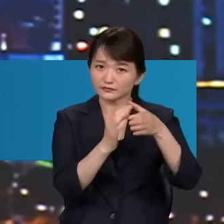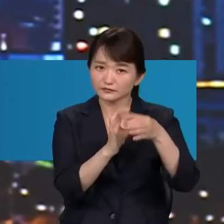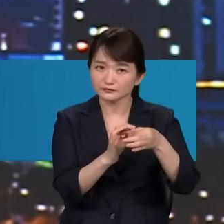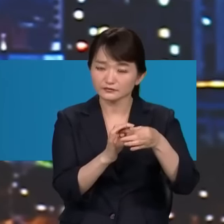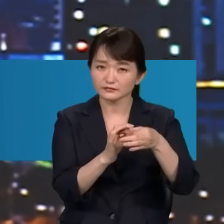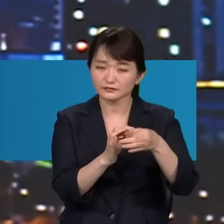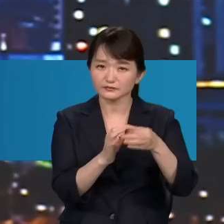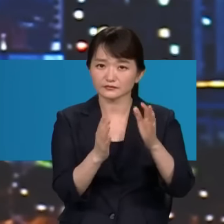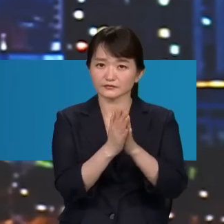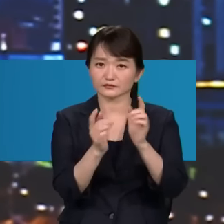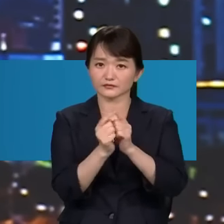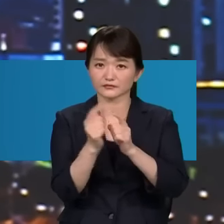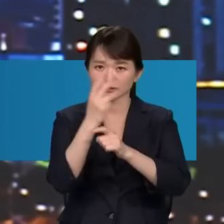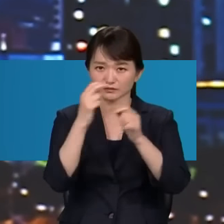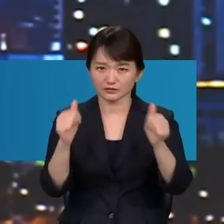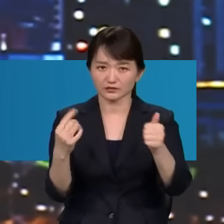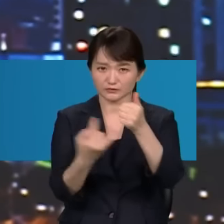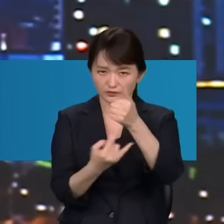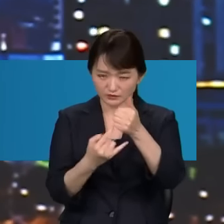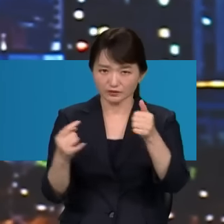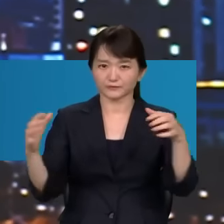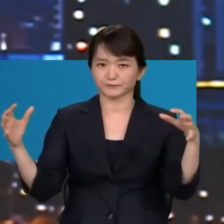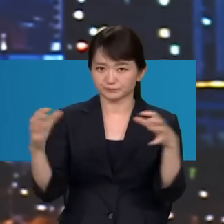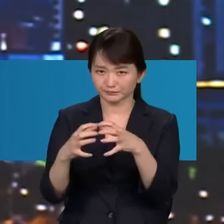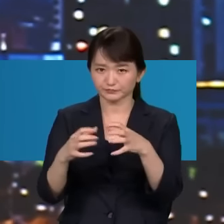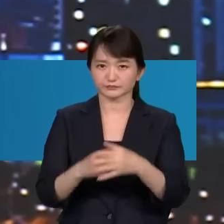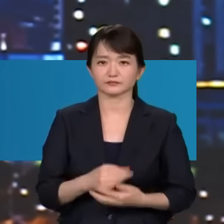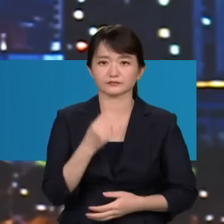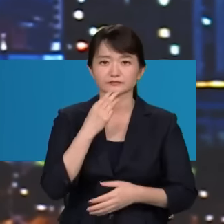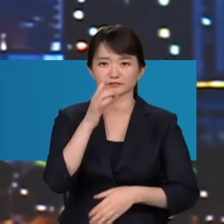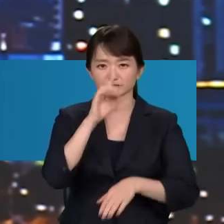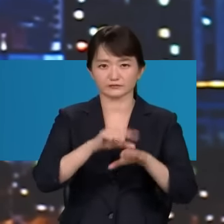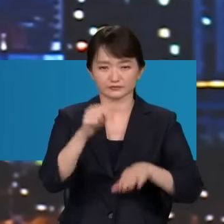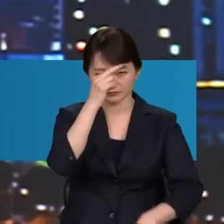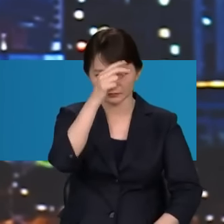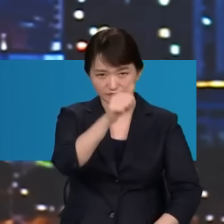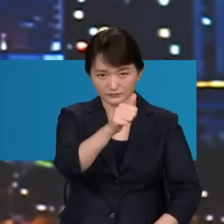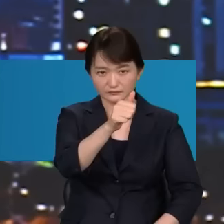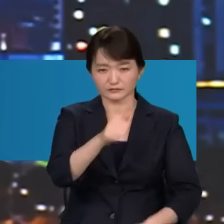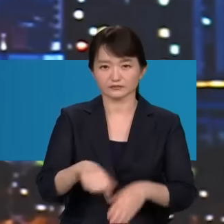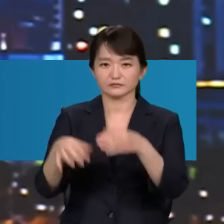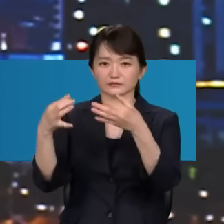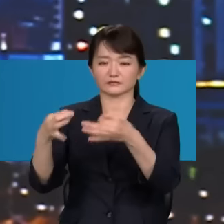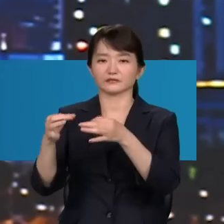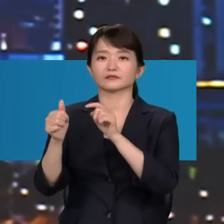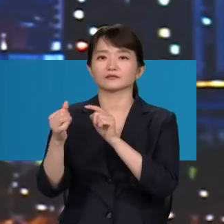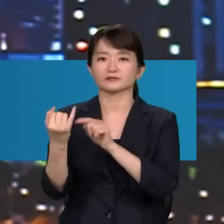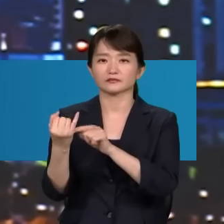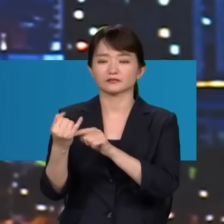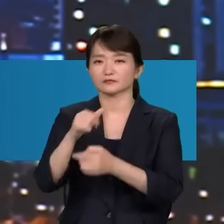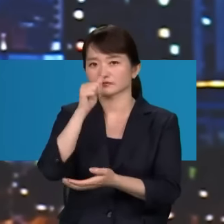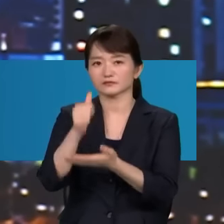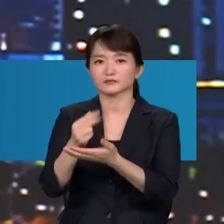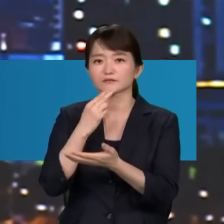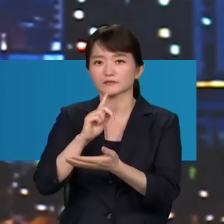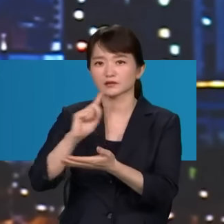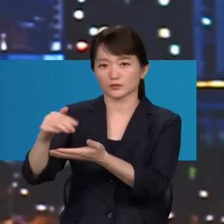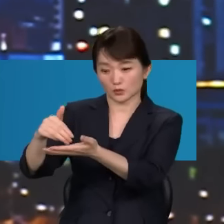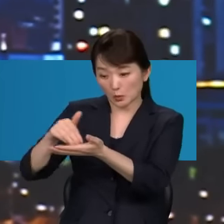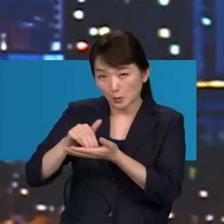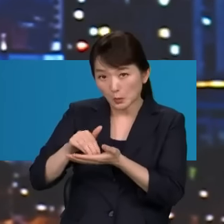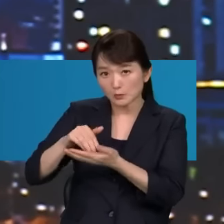직권으로 수사심의위원회를 소집했습니다. 이창수 서울중앙지검장으로부터 김 여사는 혐의가 없다는 결론을 보고받은 지